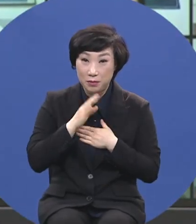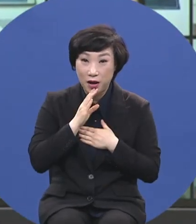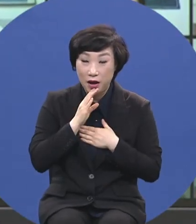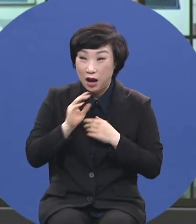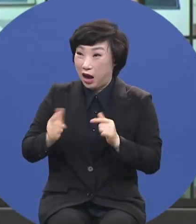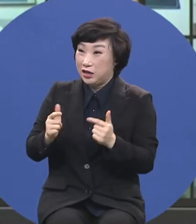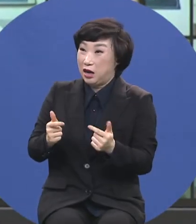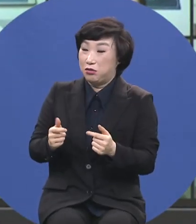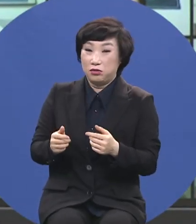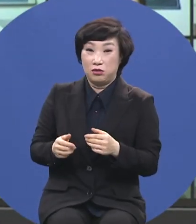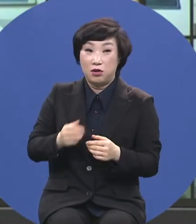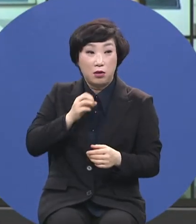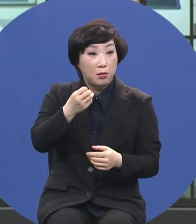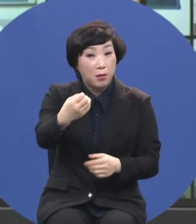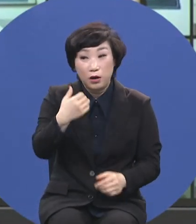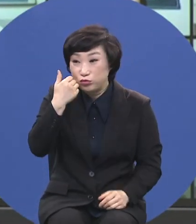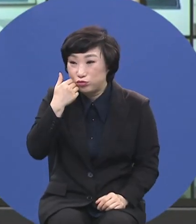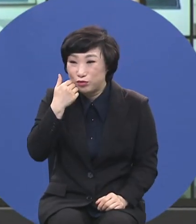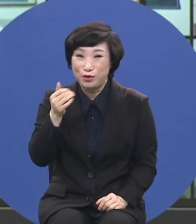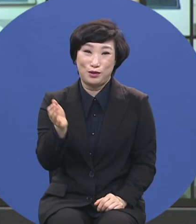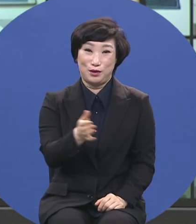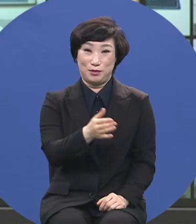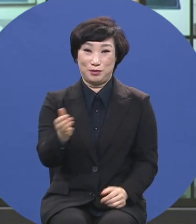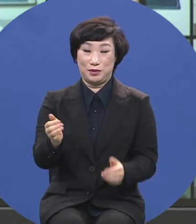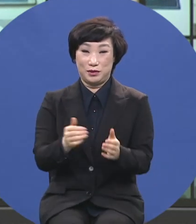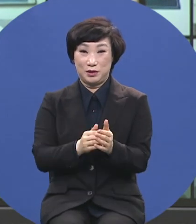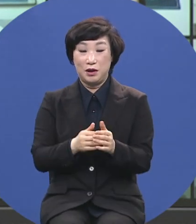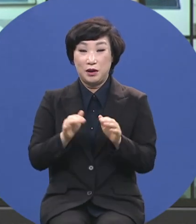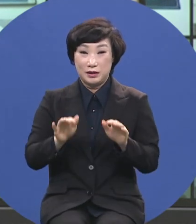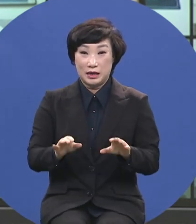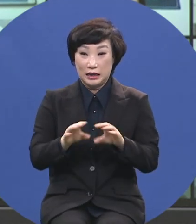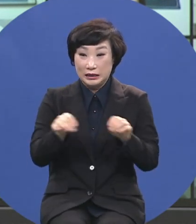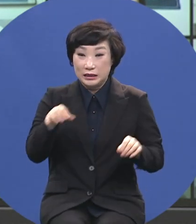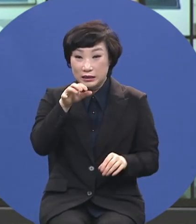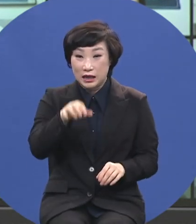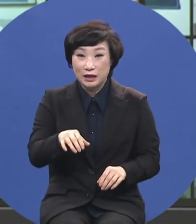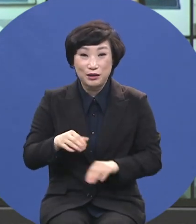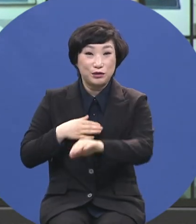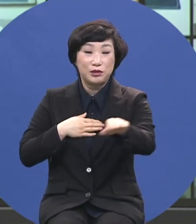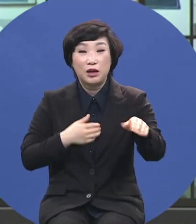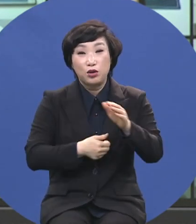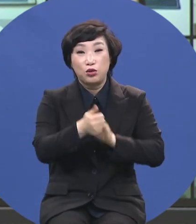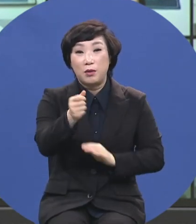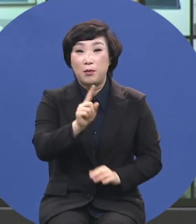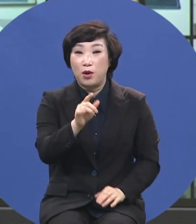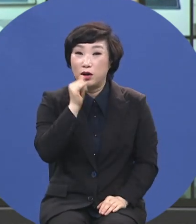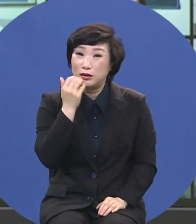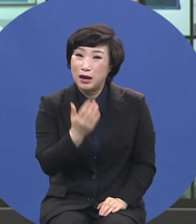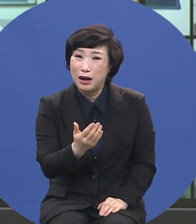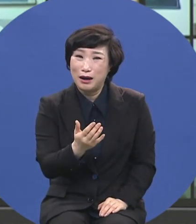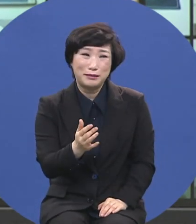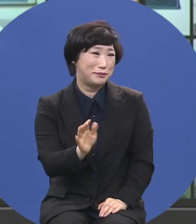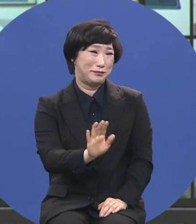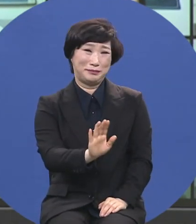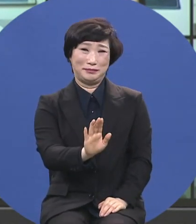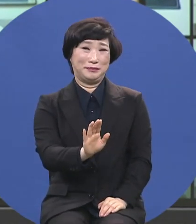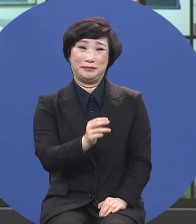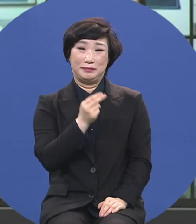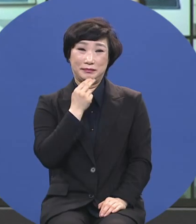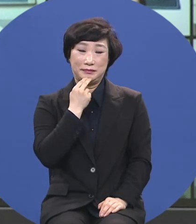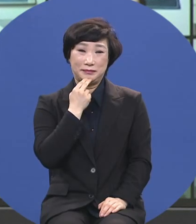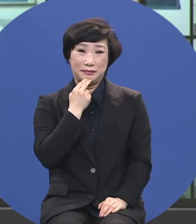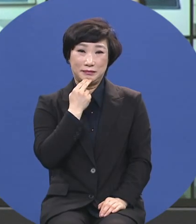아니라고 부인할 자 어디 있습니까? 이 땅에 무슨 소망이 있느냐? 아무 소망이